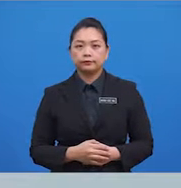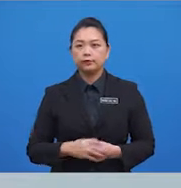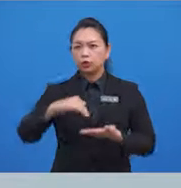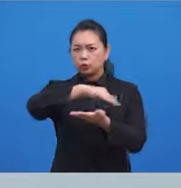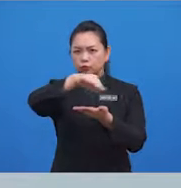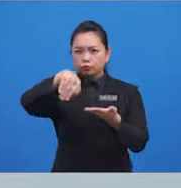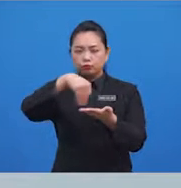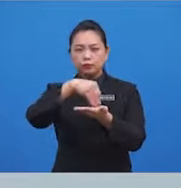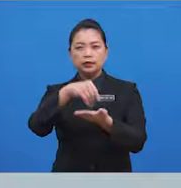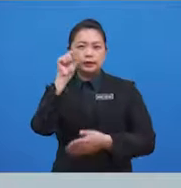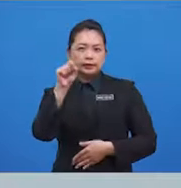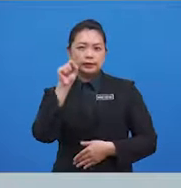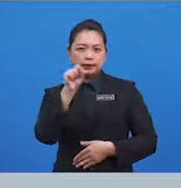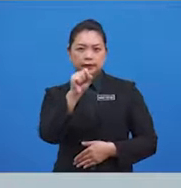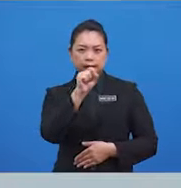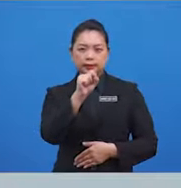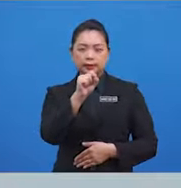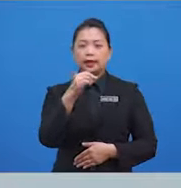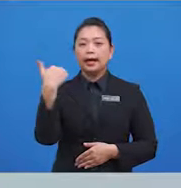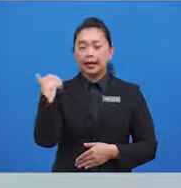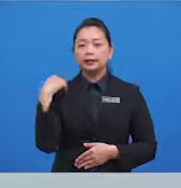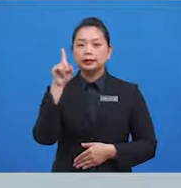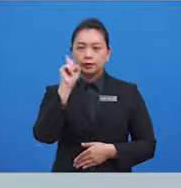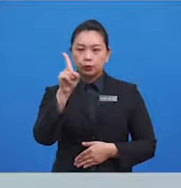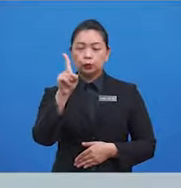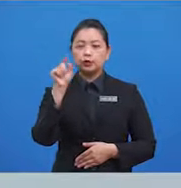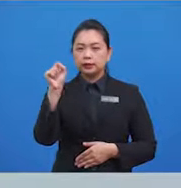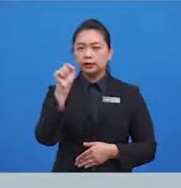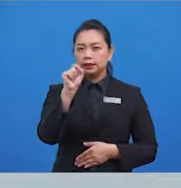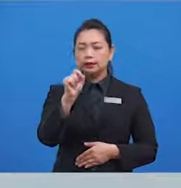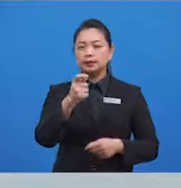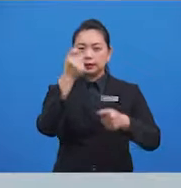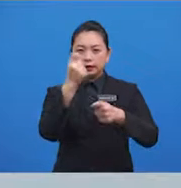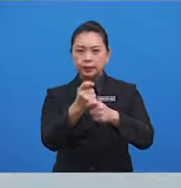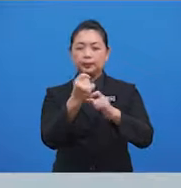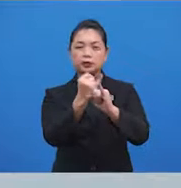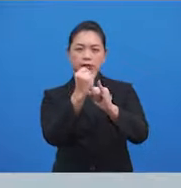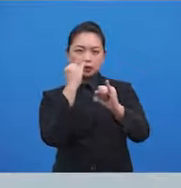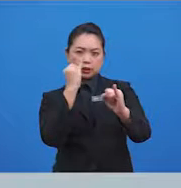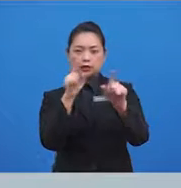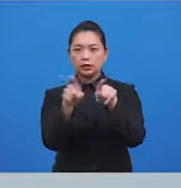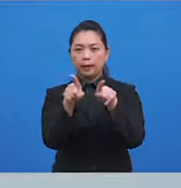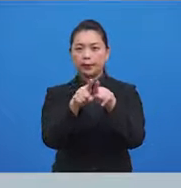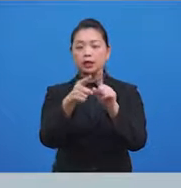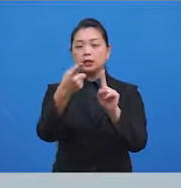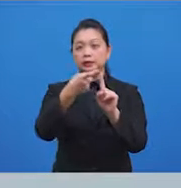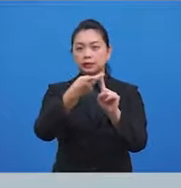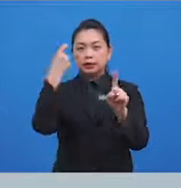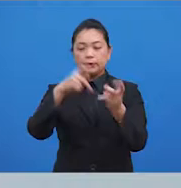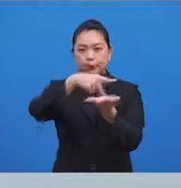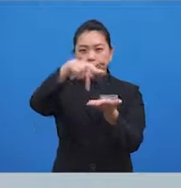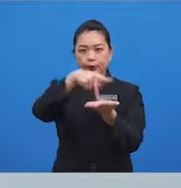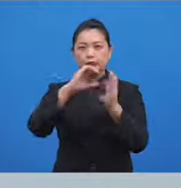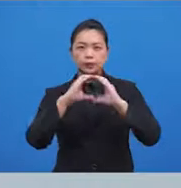Semua titik pada permukaan sfera mempunyai satu titik tetap berjarak sama dari pusat sfera